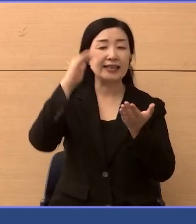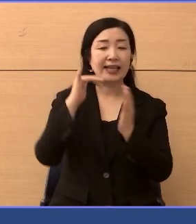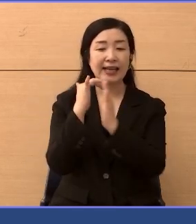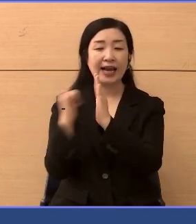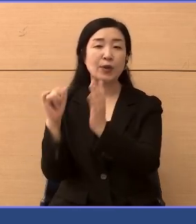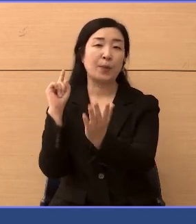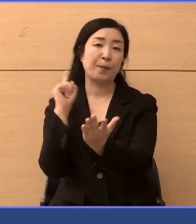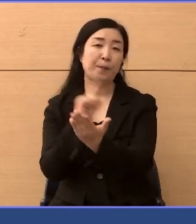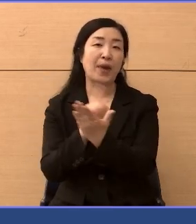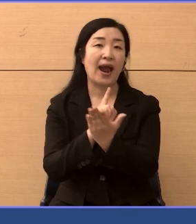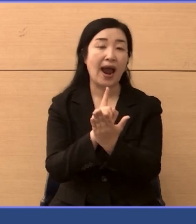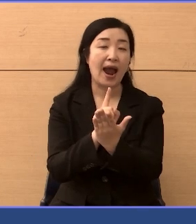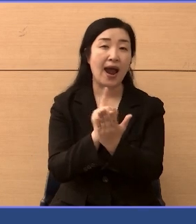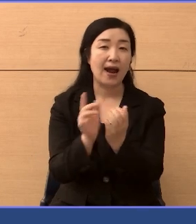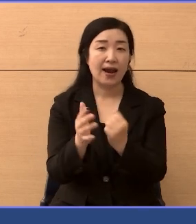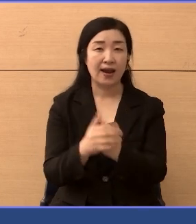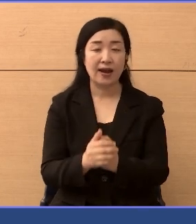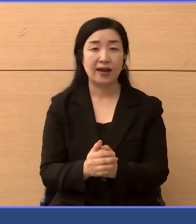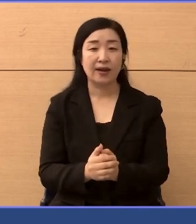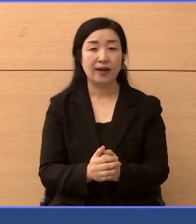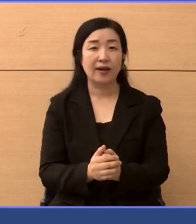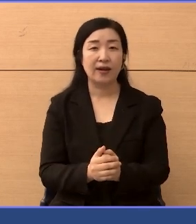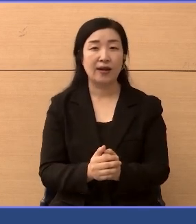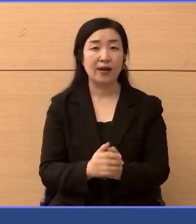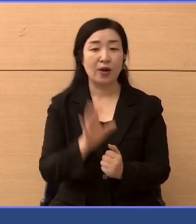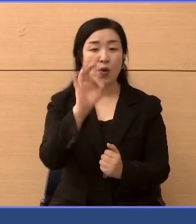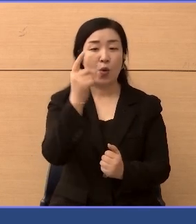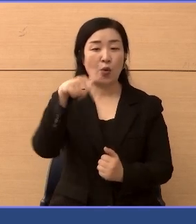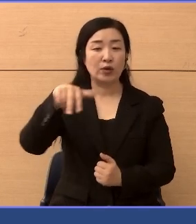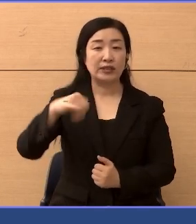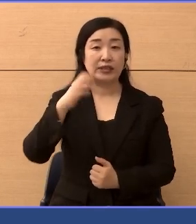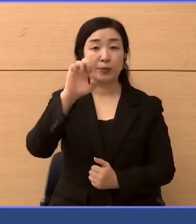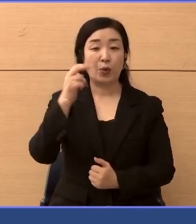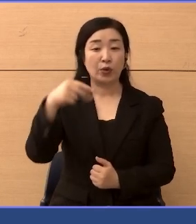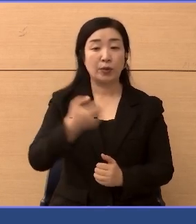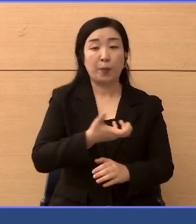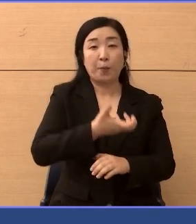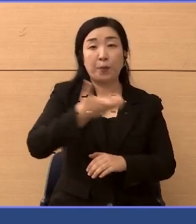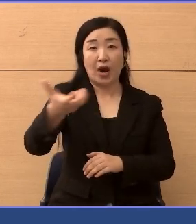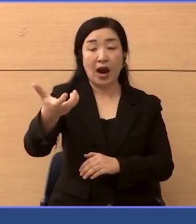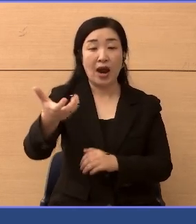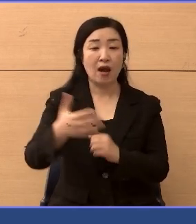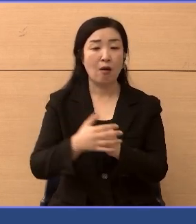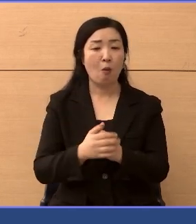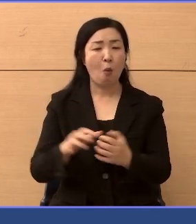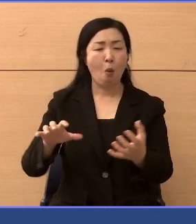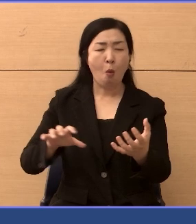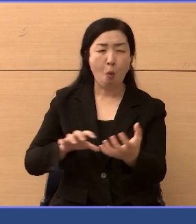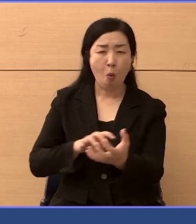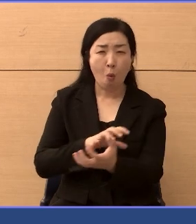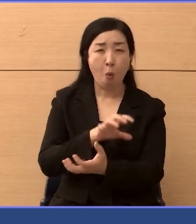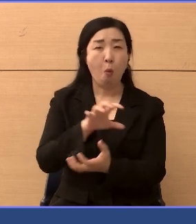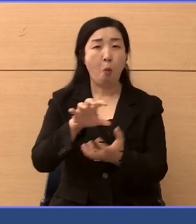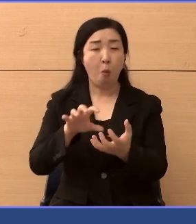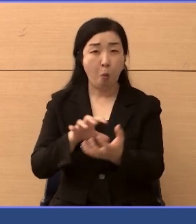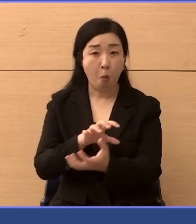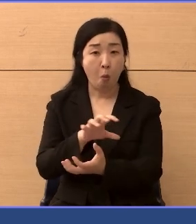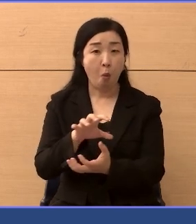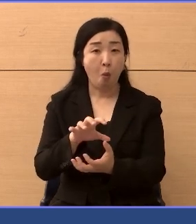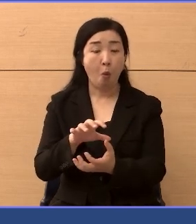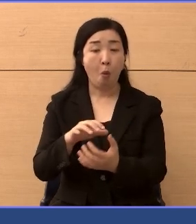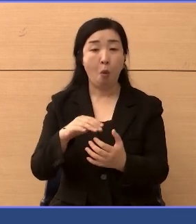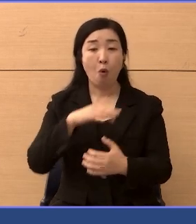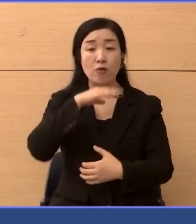to 만나게 Oxford, 되었습니다. I was 그리고 seeing a 옥스퍼드로 제가 옮겼을 mixture 때 of 저는 여러 older 가지 혼합된 children, 과정이 있었죠. teenagers, 그래서 and